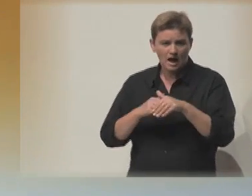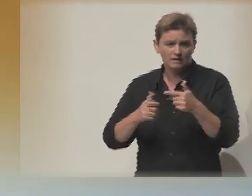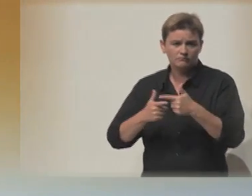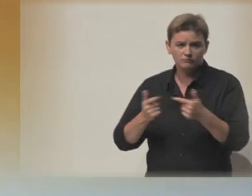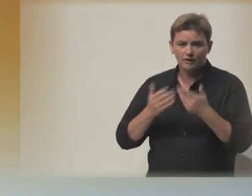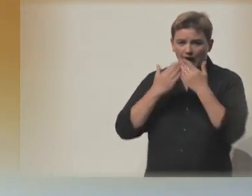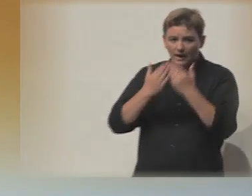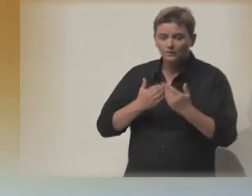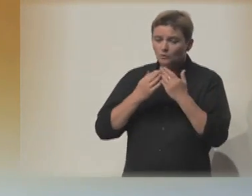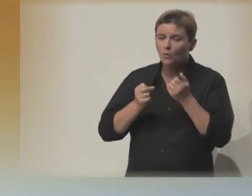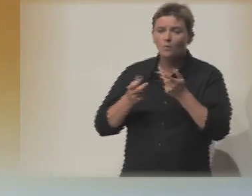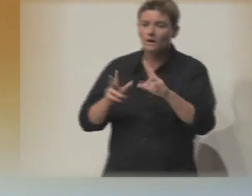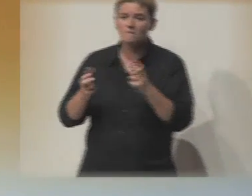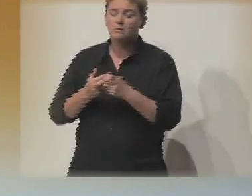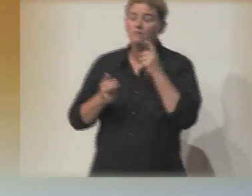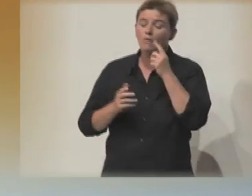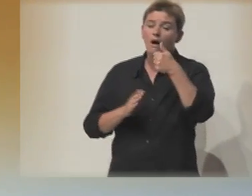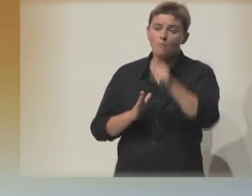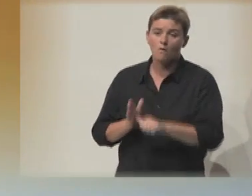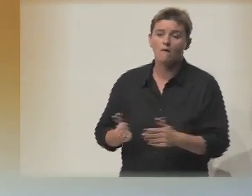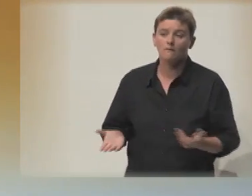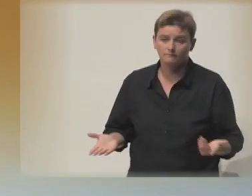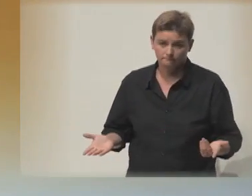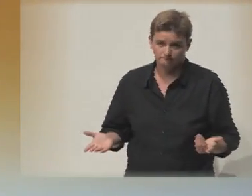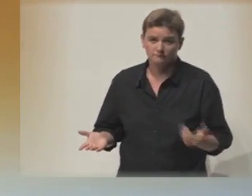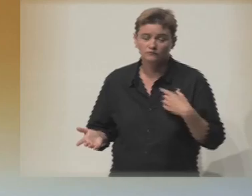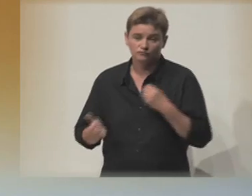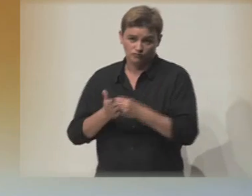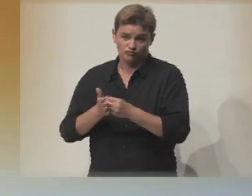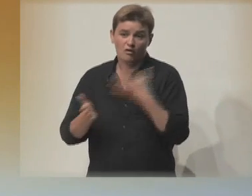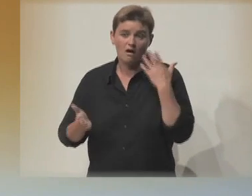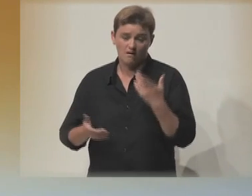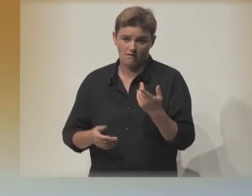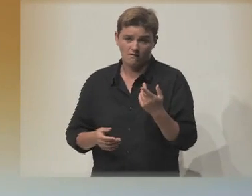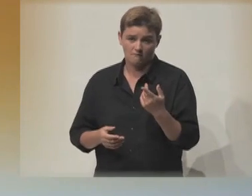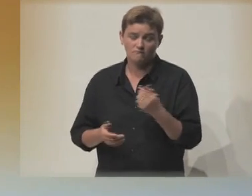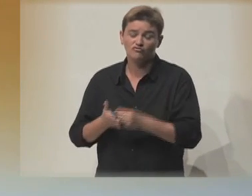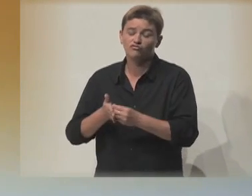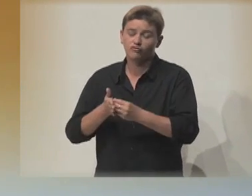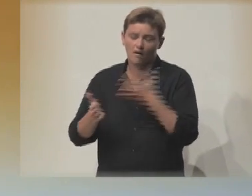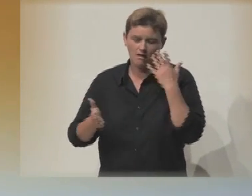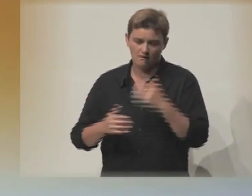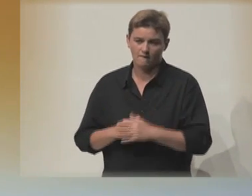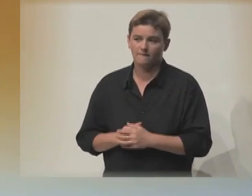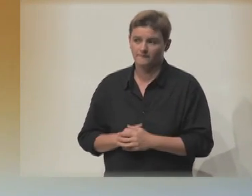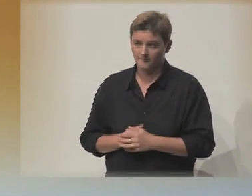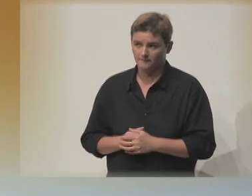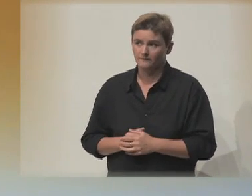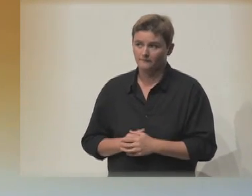des études et trouver du matériel scolaire et après tout pour s'habiller? Ça coûte plus